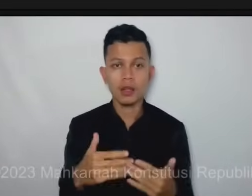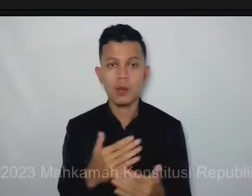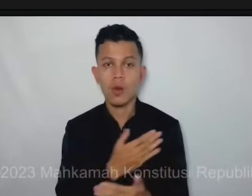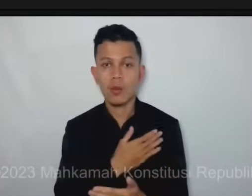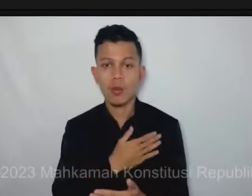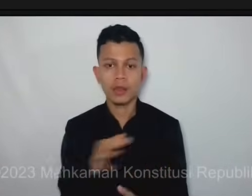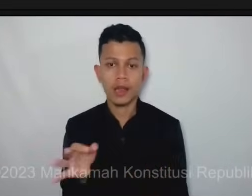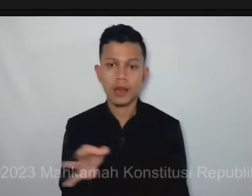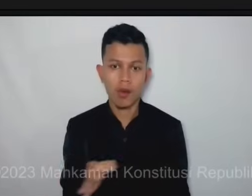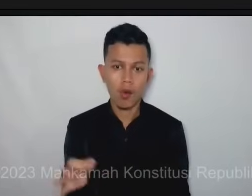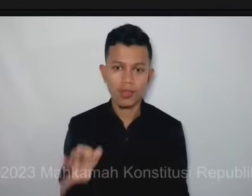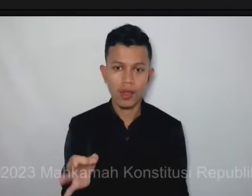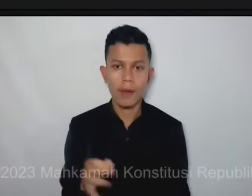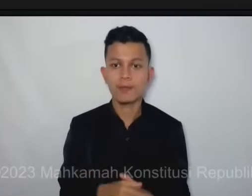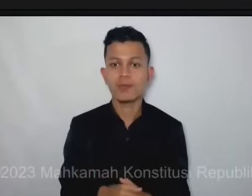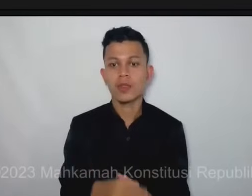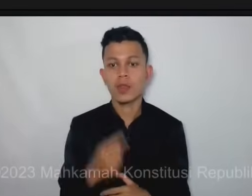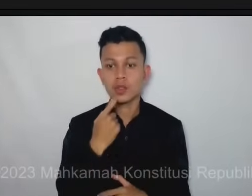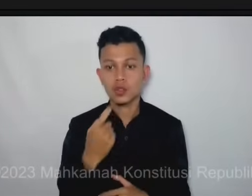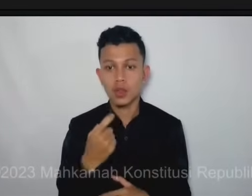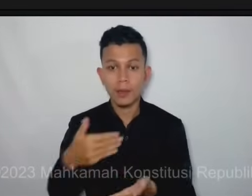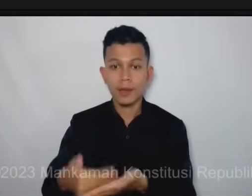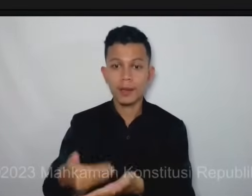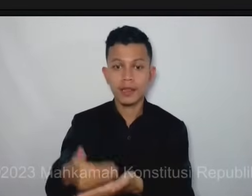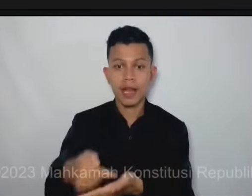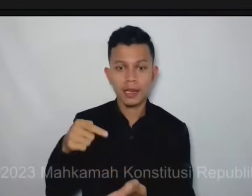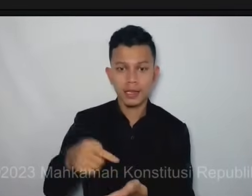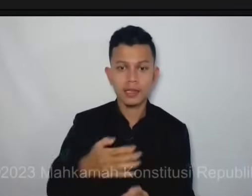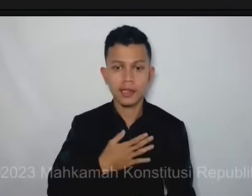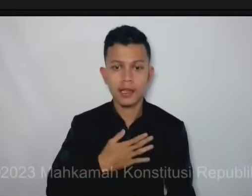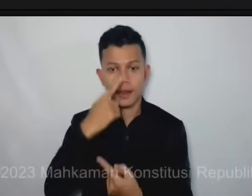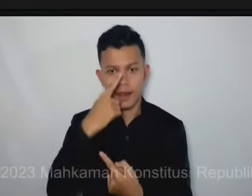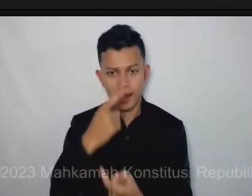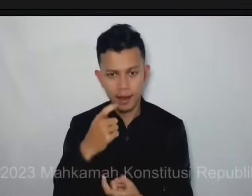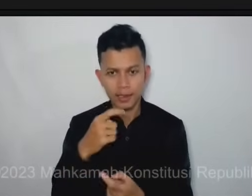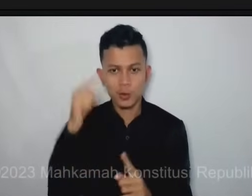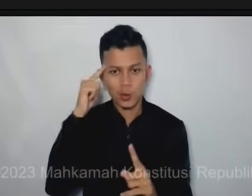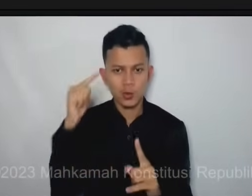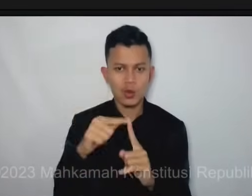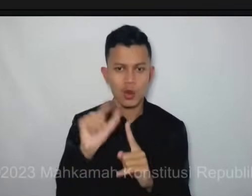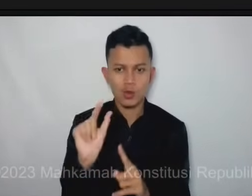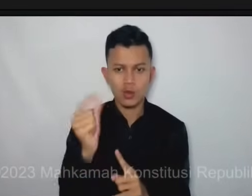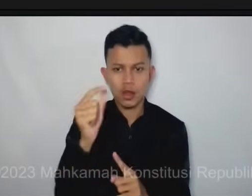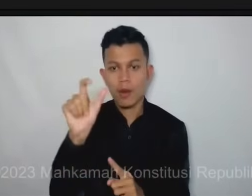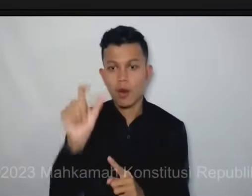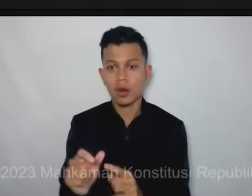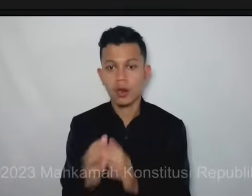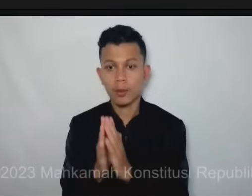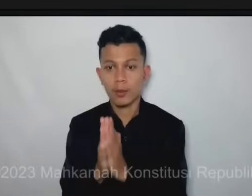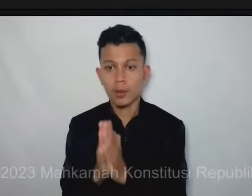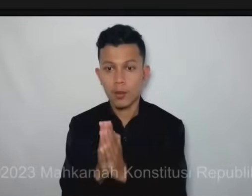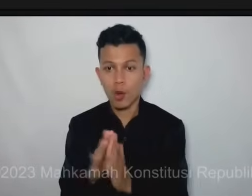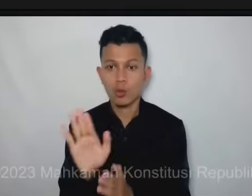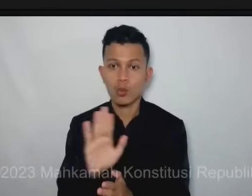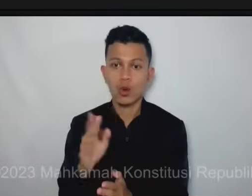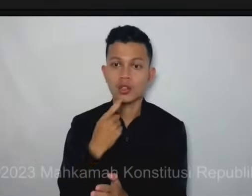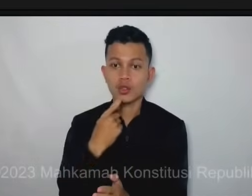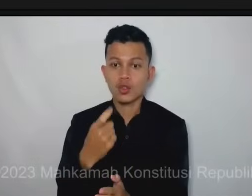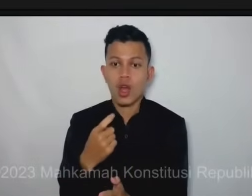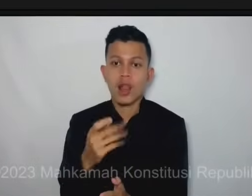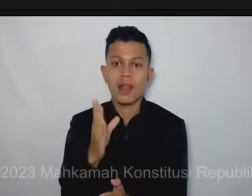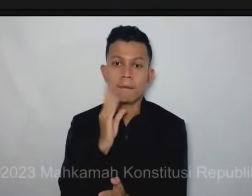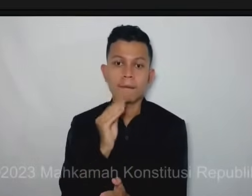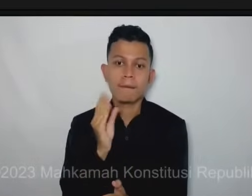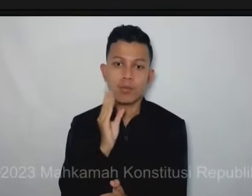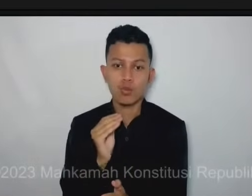kota terhadap petitum ini saya meyakini orientasi utama pemohon tidak lagi terbatas